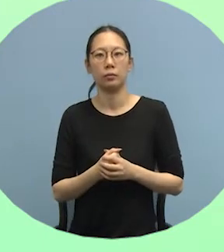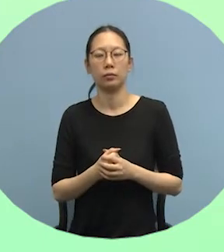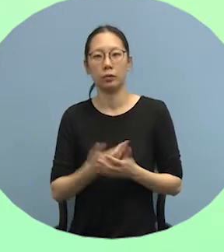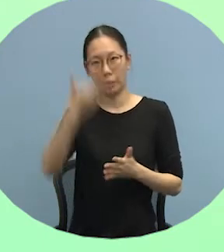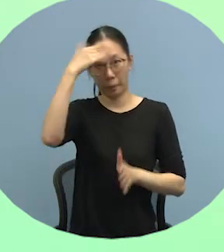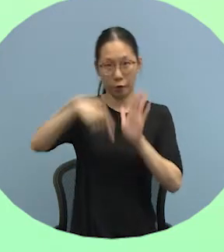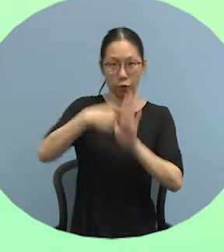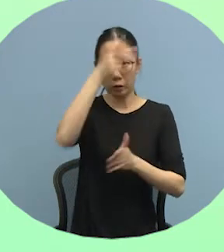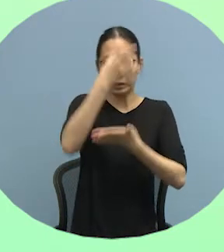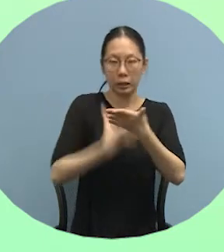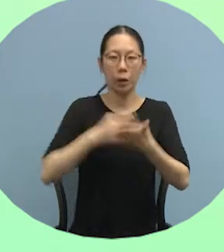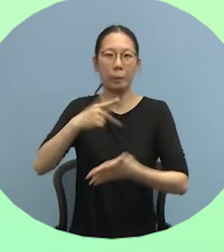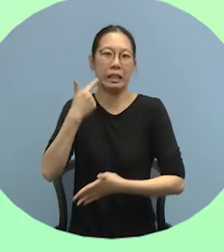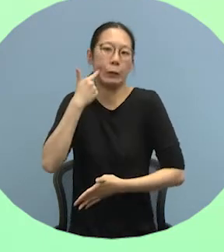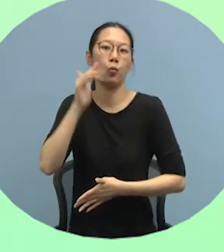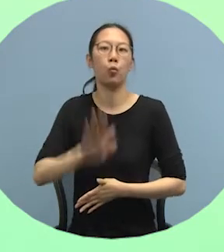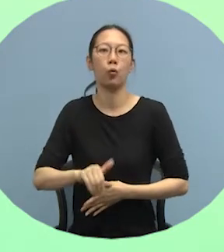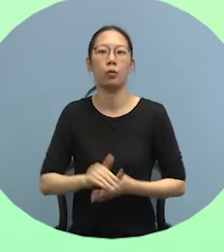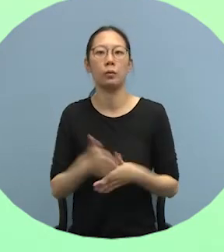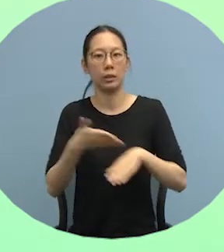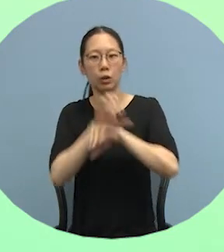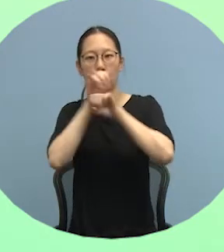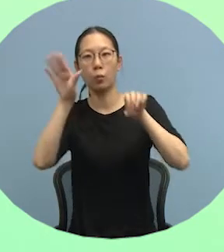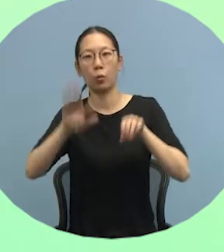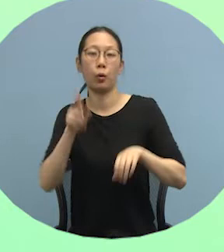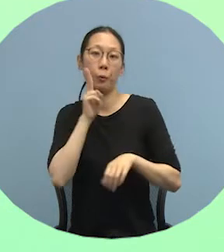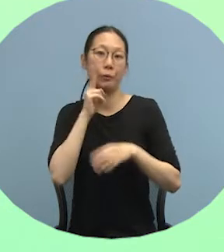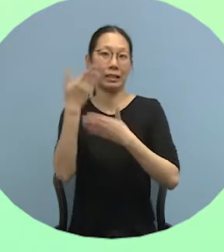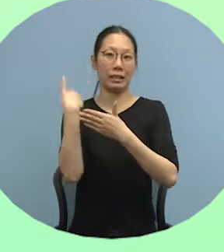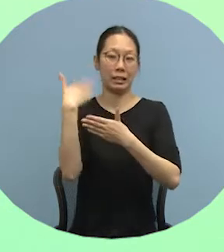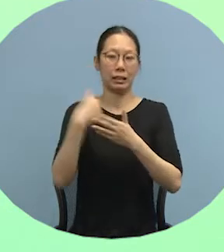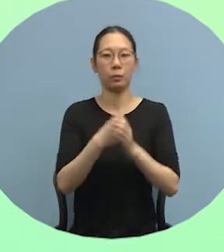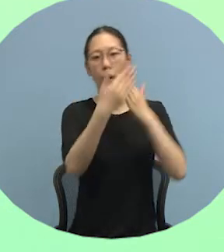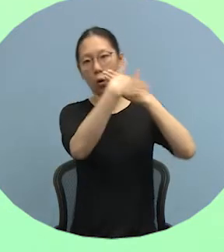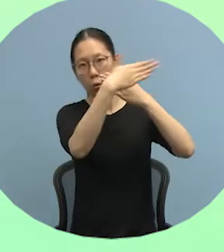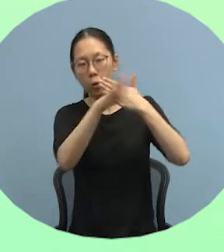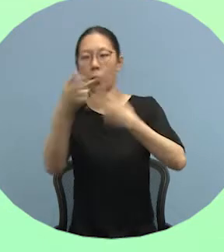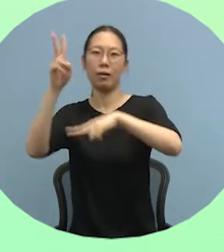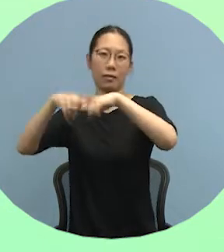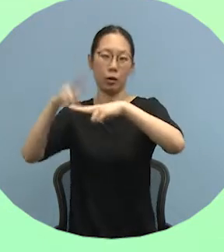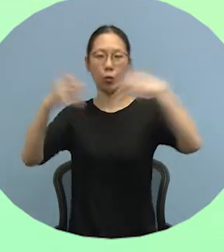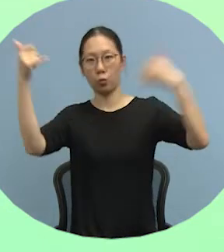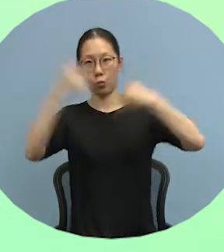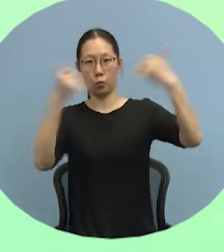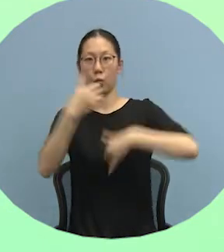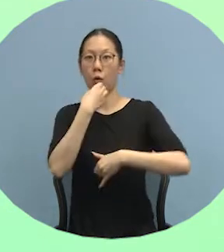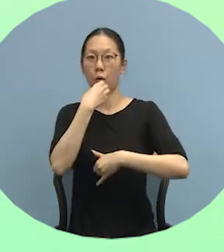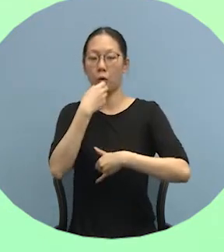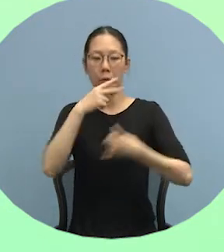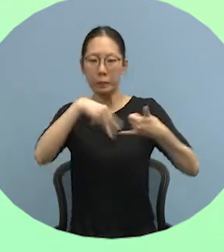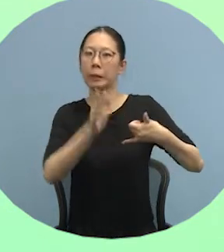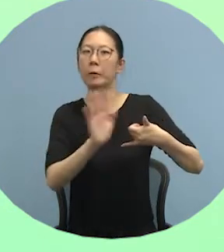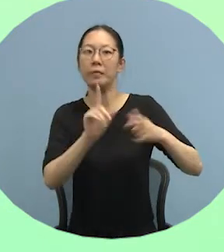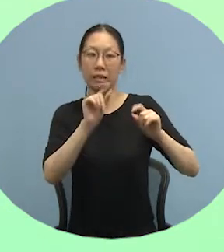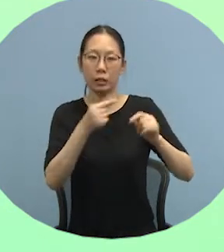緊這些防疫的措施。稍後公布呢，以往就住海外或者內地進入本港免